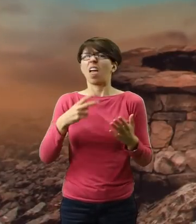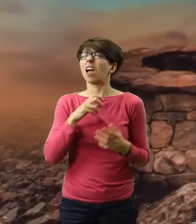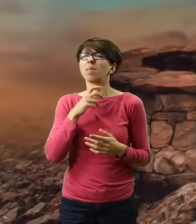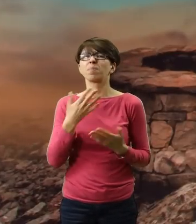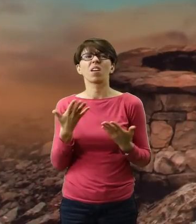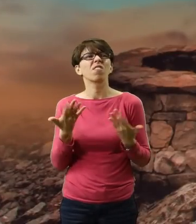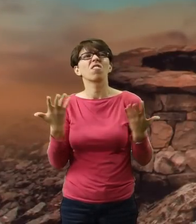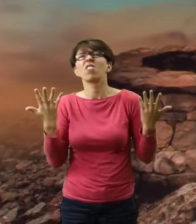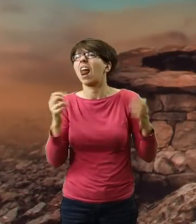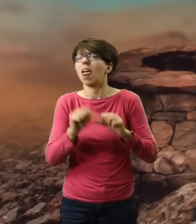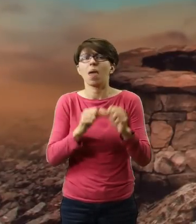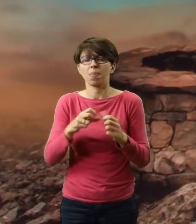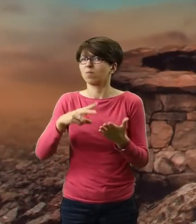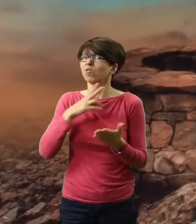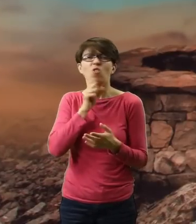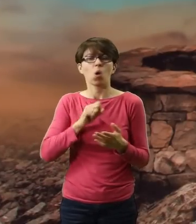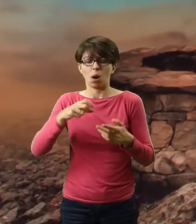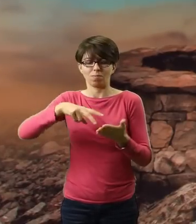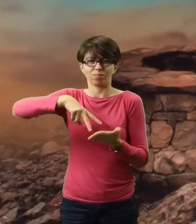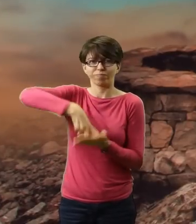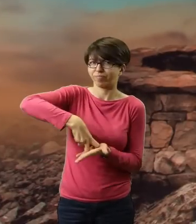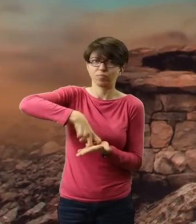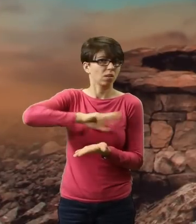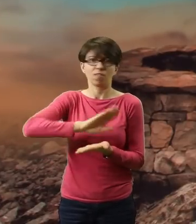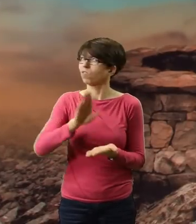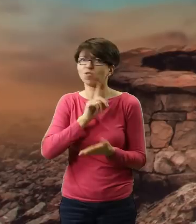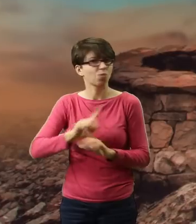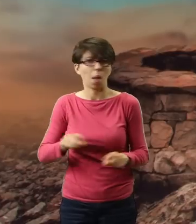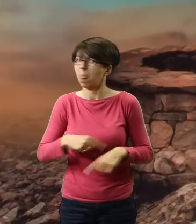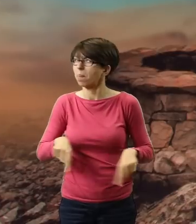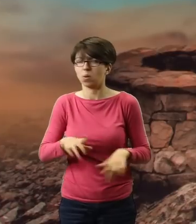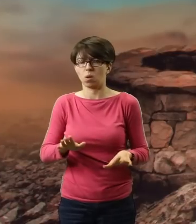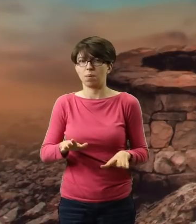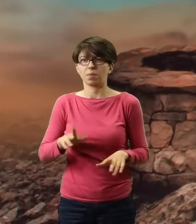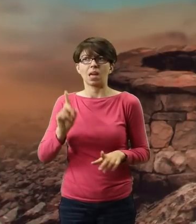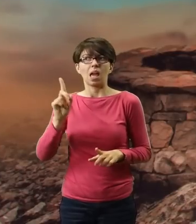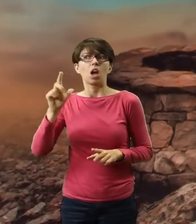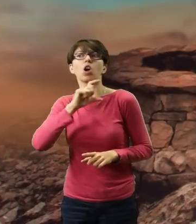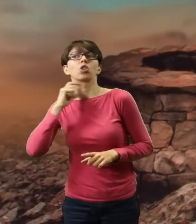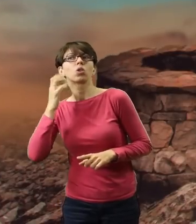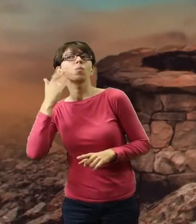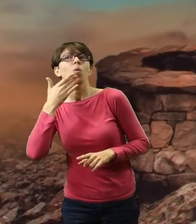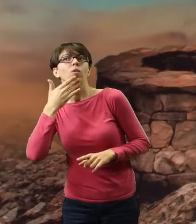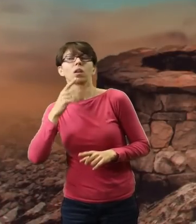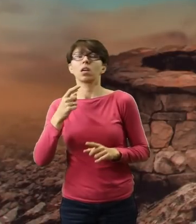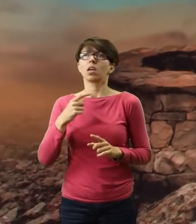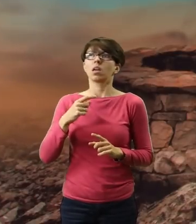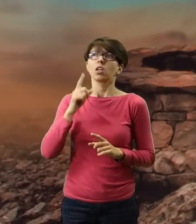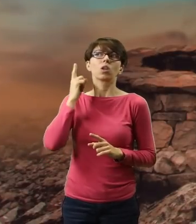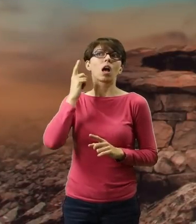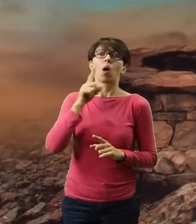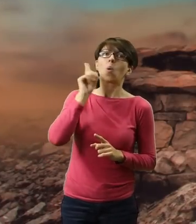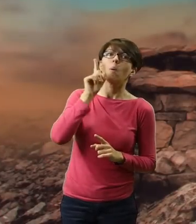lat nie zginał nóg w kolanach i usłyszał słowo Poznania że jest mężczyzna w kościele który nie